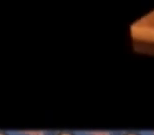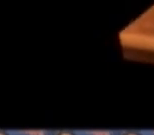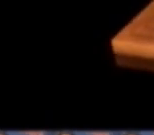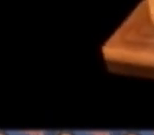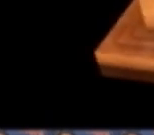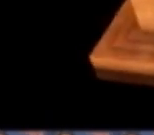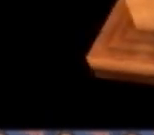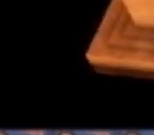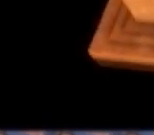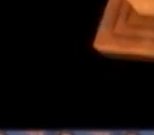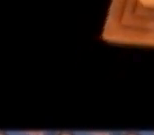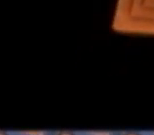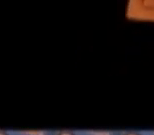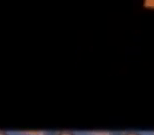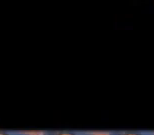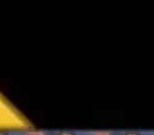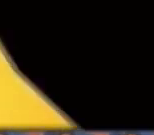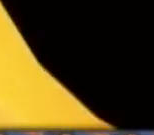بسمعي بمدري